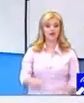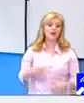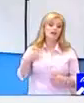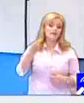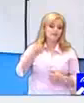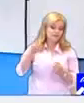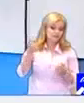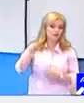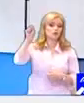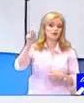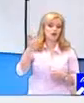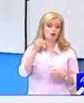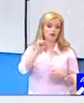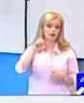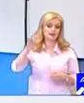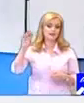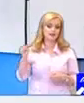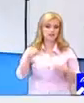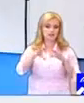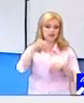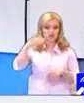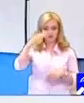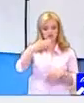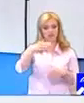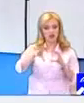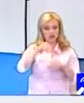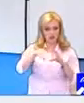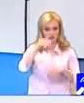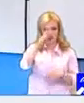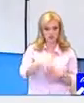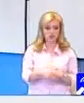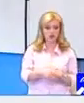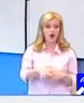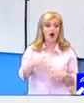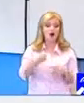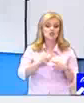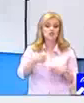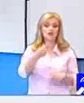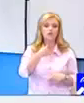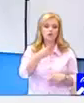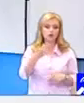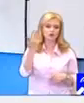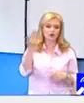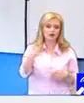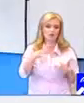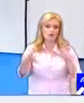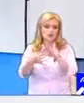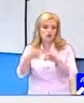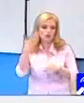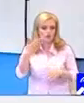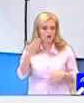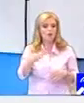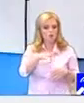Victoria lui Andrei Năstase în alegerile din Chișinău a clătinat regimul de guvernare, iar voturile unioniștilor au avut un rol important în